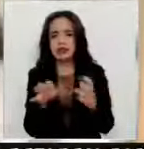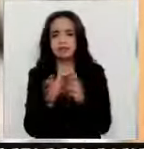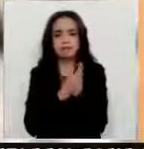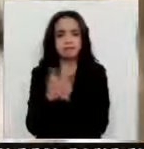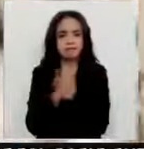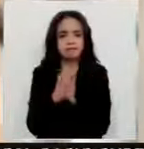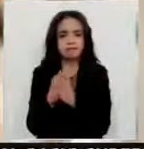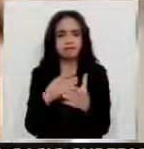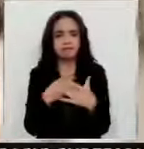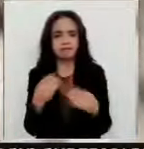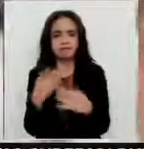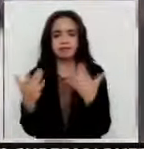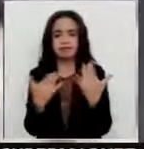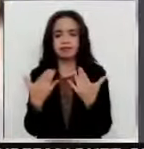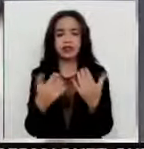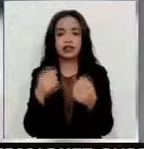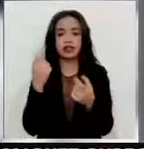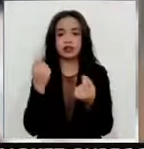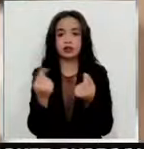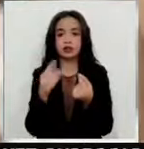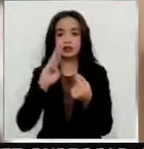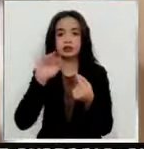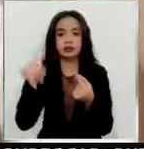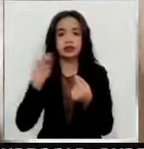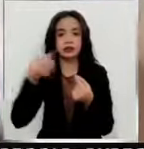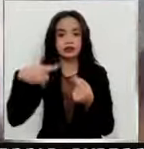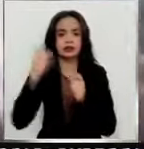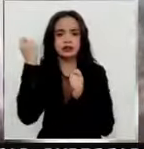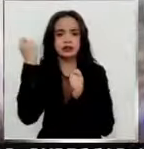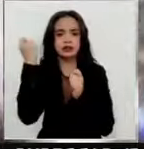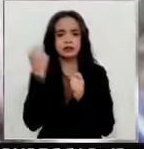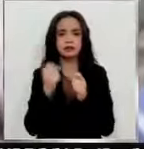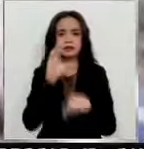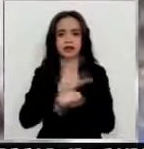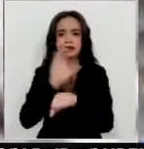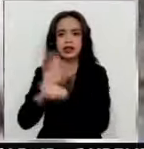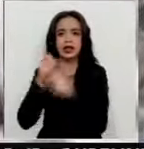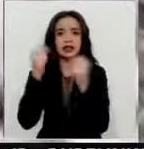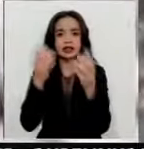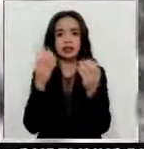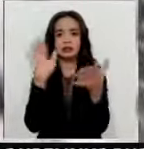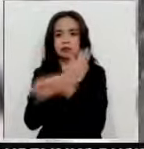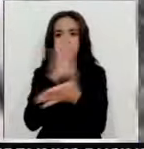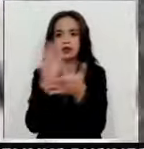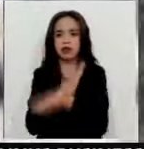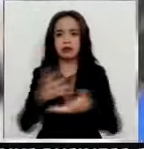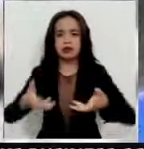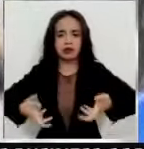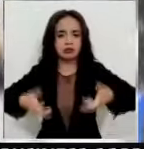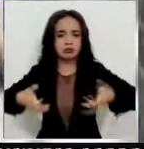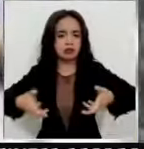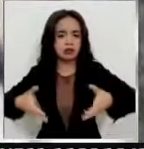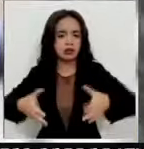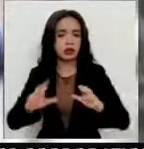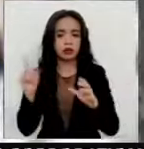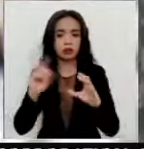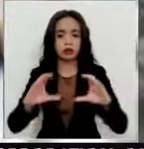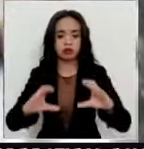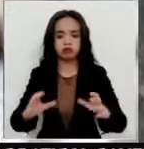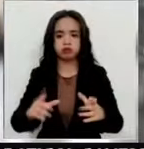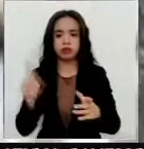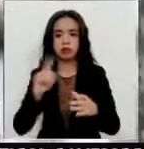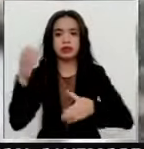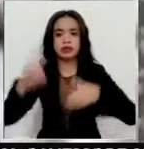BJMP ang nagmamadali papunta sa chapel. Patong-patong na papeles ang kanilang buhat-buhat. Ang mga ito, ang case